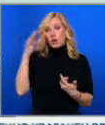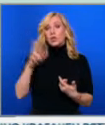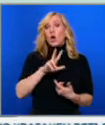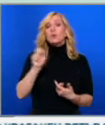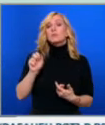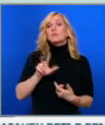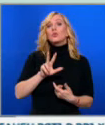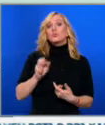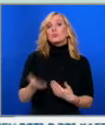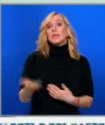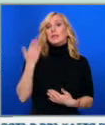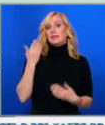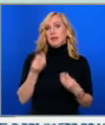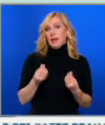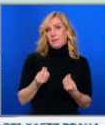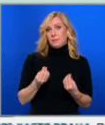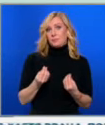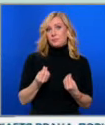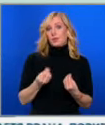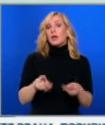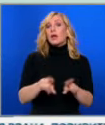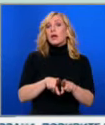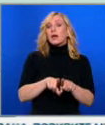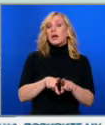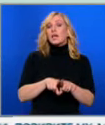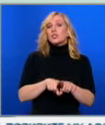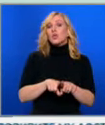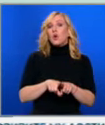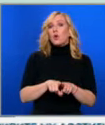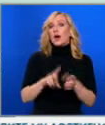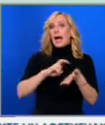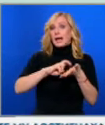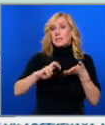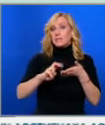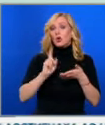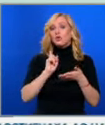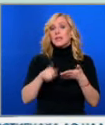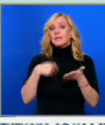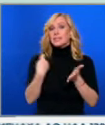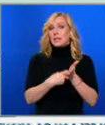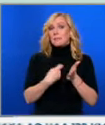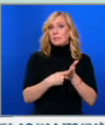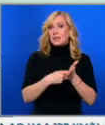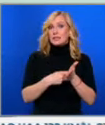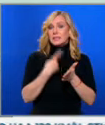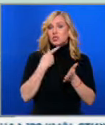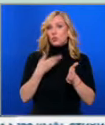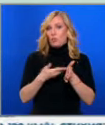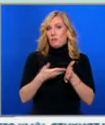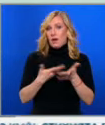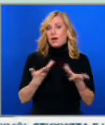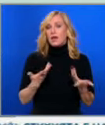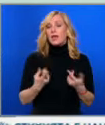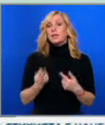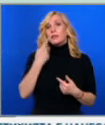1 880 000 лева, като акциза, който е следвало да бъде заплатен за това,